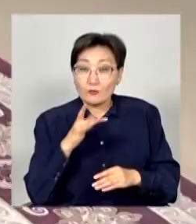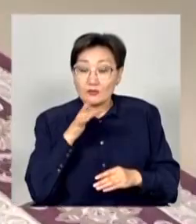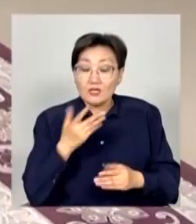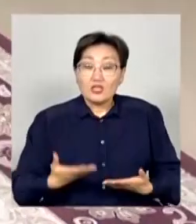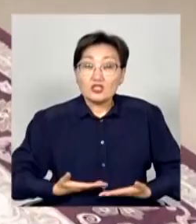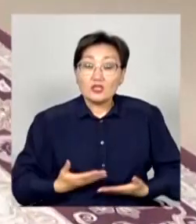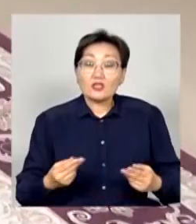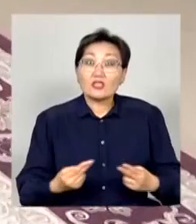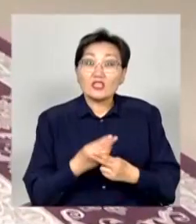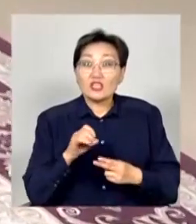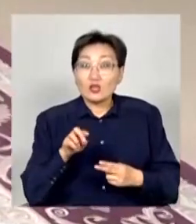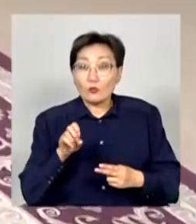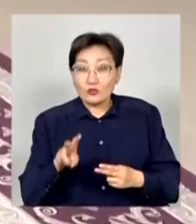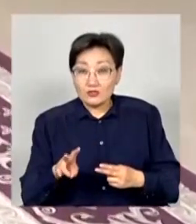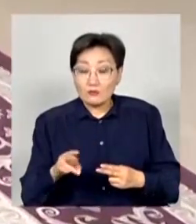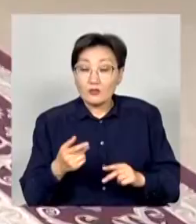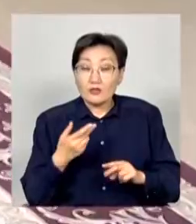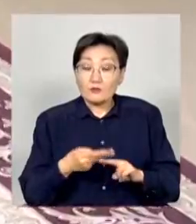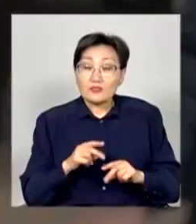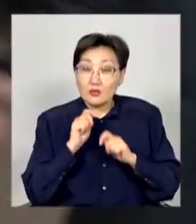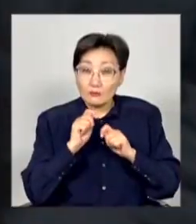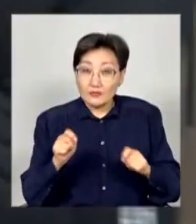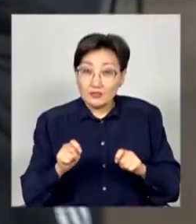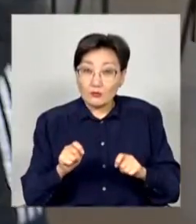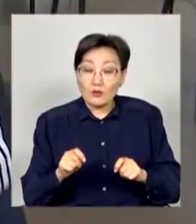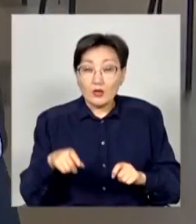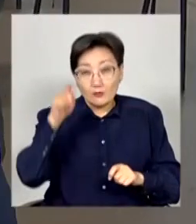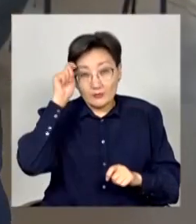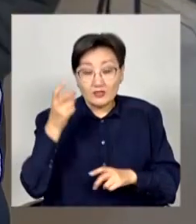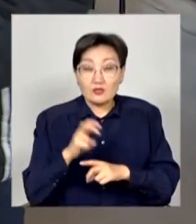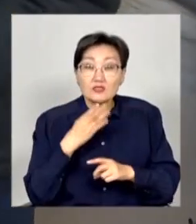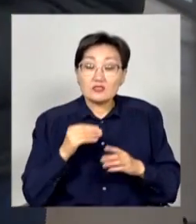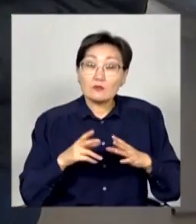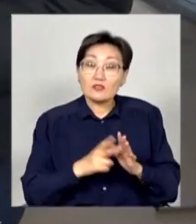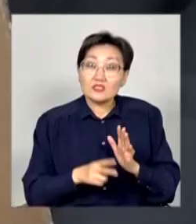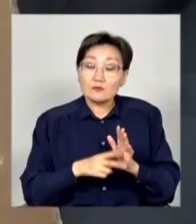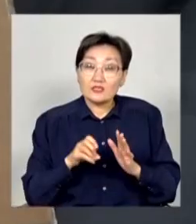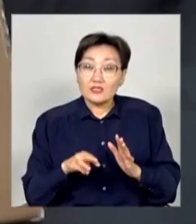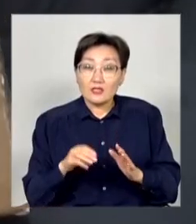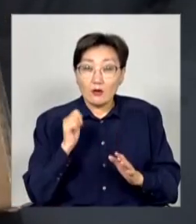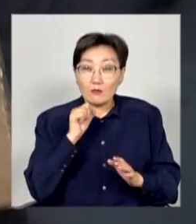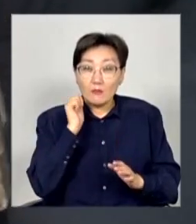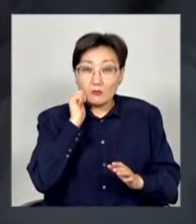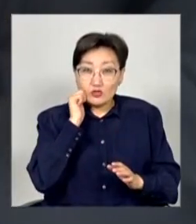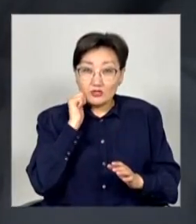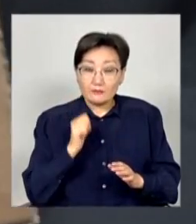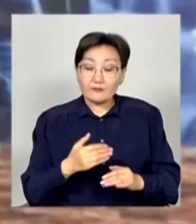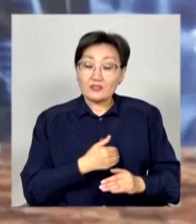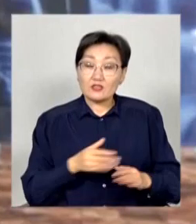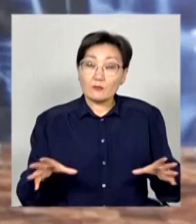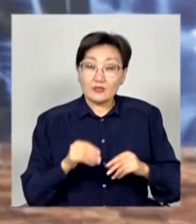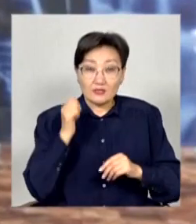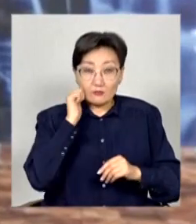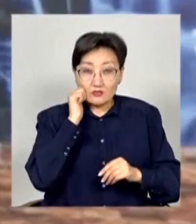житель столицы Ирки Булан Карабаев. За это ему вручили подарок. Парень пришел со своей 70-летней бабушкой. Хотел вместе с